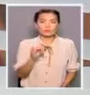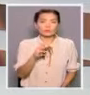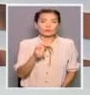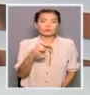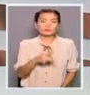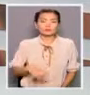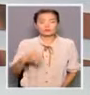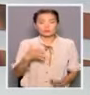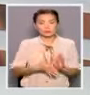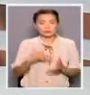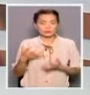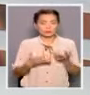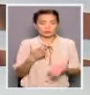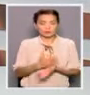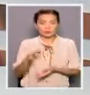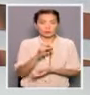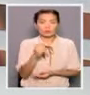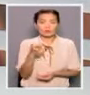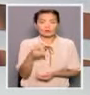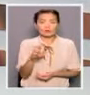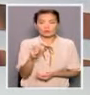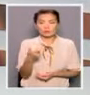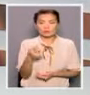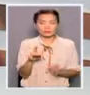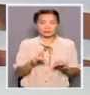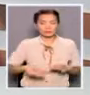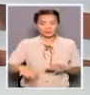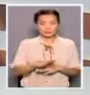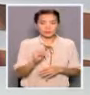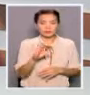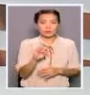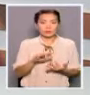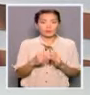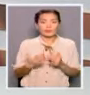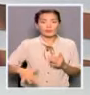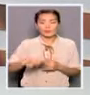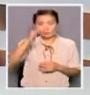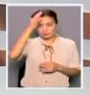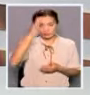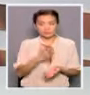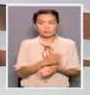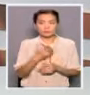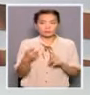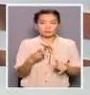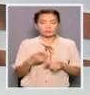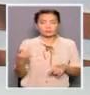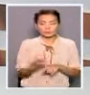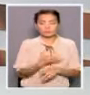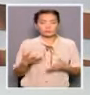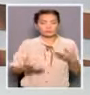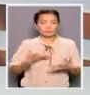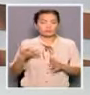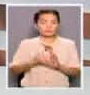Курмангазинском районе ведутся исследования курганов Кудайбергена, расположенных в селе Асан. Напомним, что это вторые раскопки